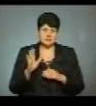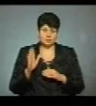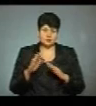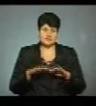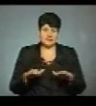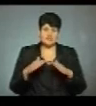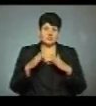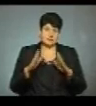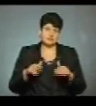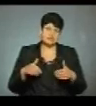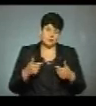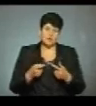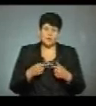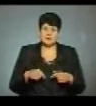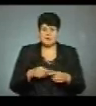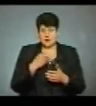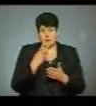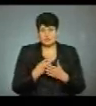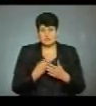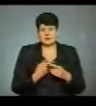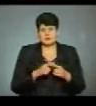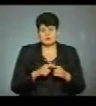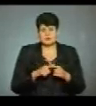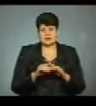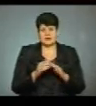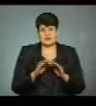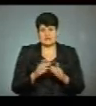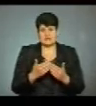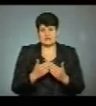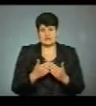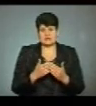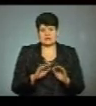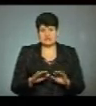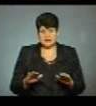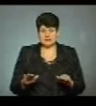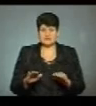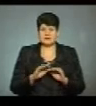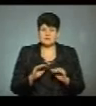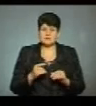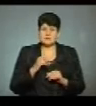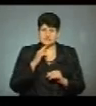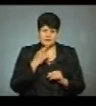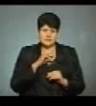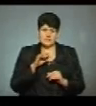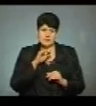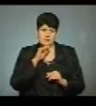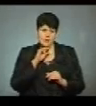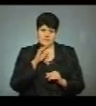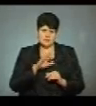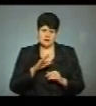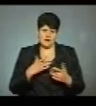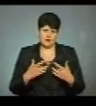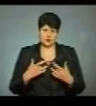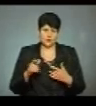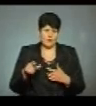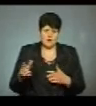і запропонувала його організаторам показати цю виставу дітям. Звичайно, складно. Діти не є професійними акторами, і